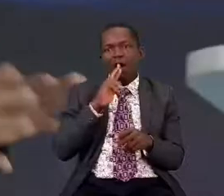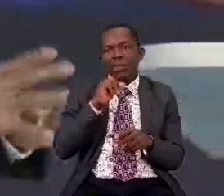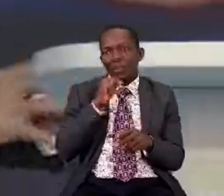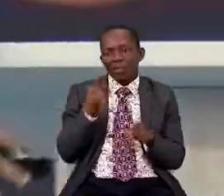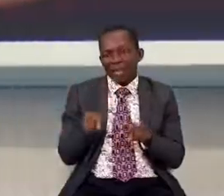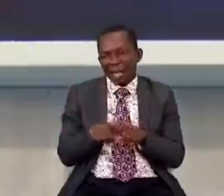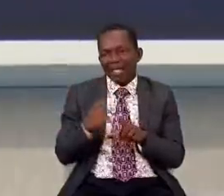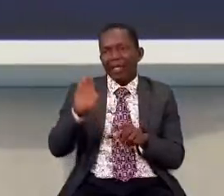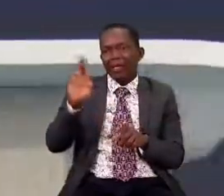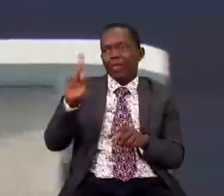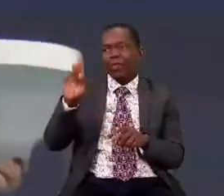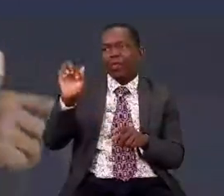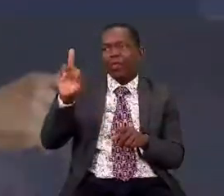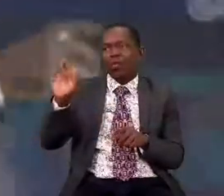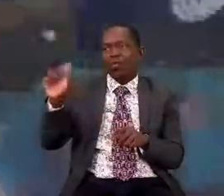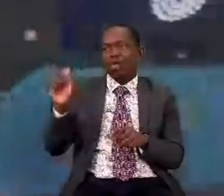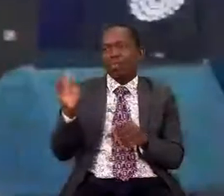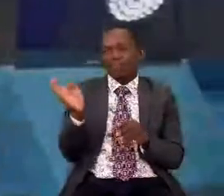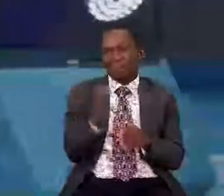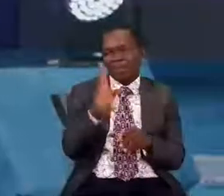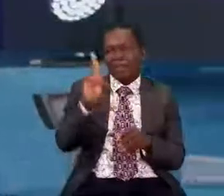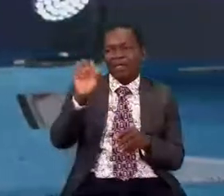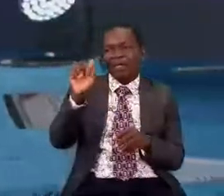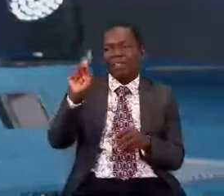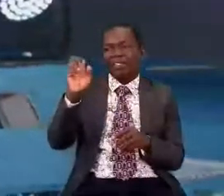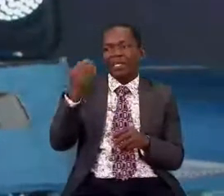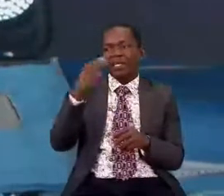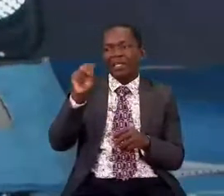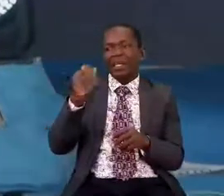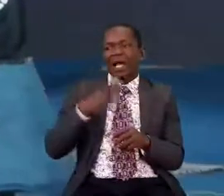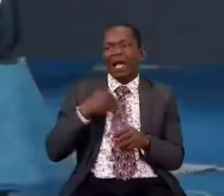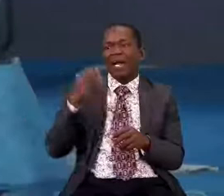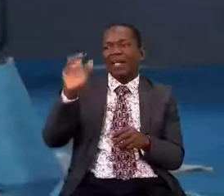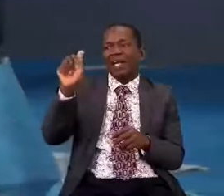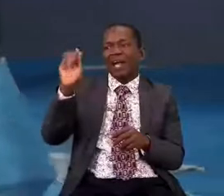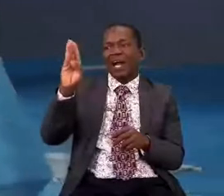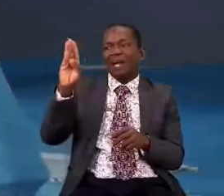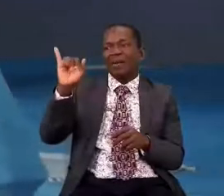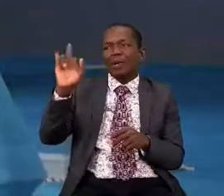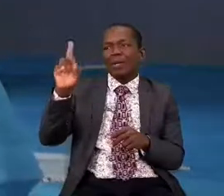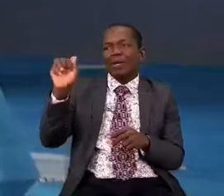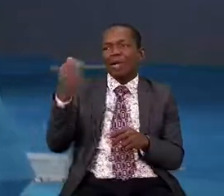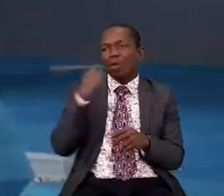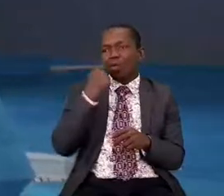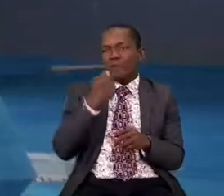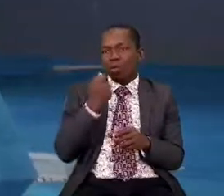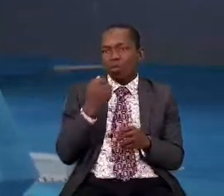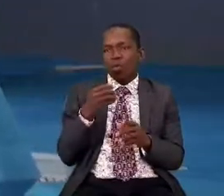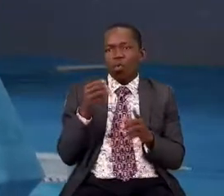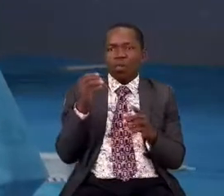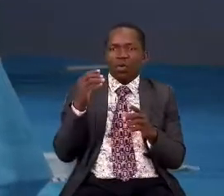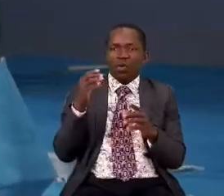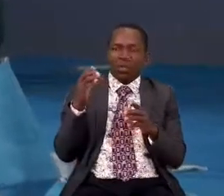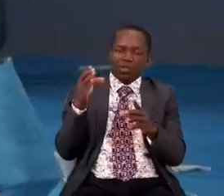ils saisissent le pouvoir et l'autorité. Et ils sont tellement pressés qu'ils veulent être ceci ou cela. Et